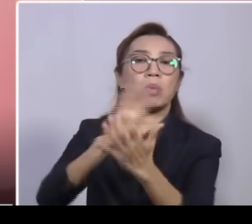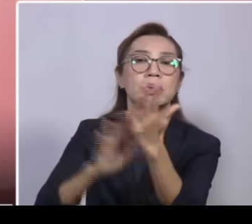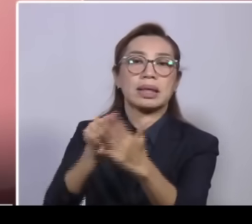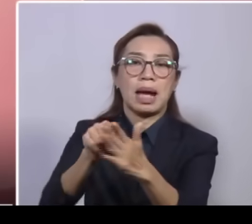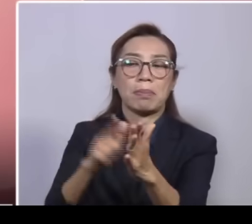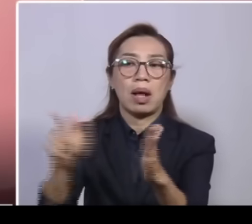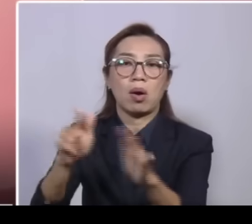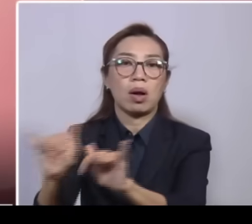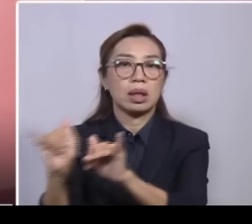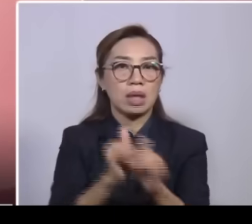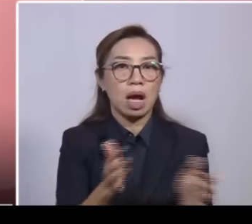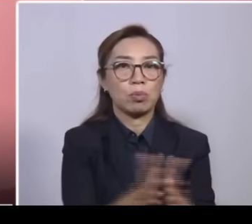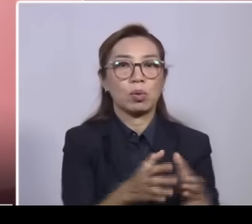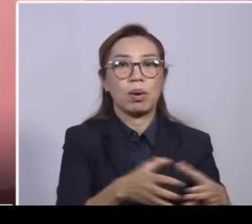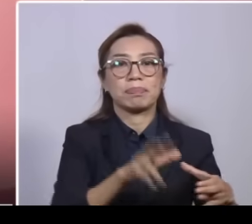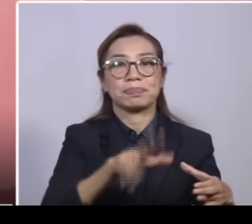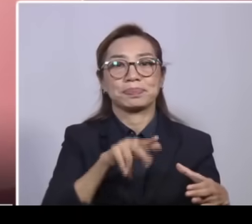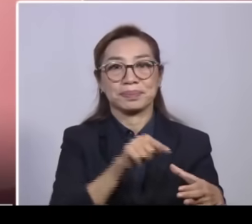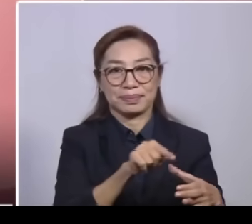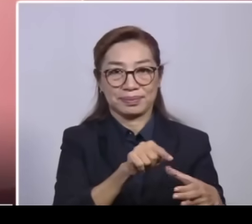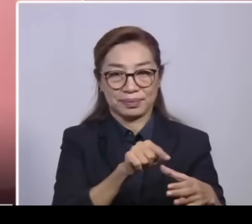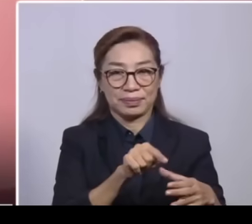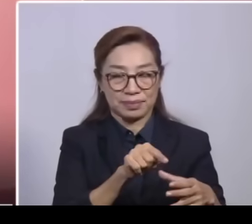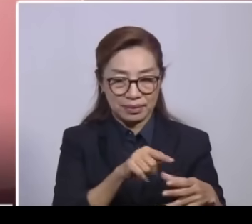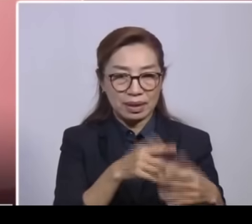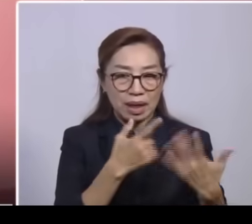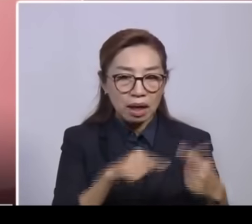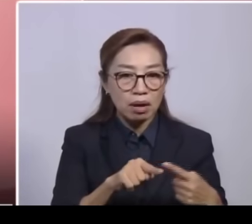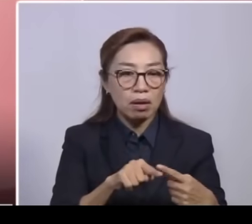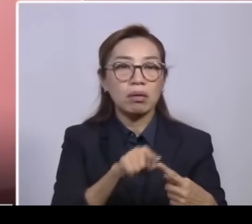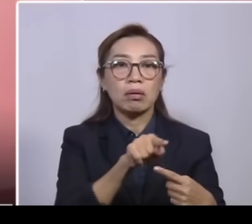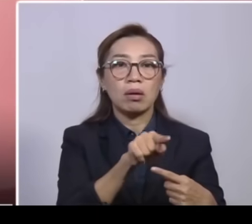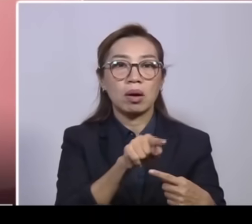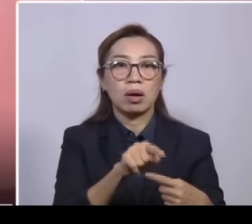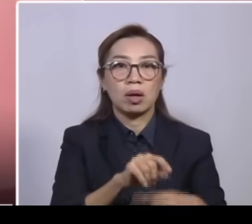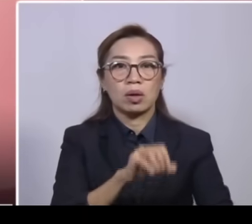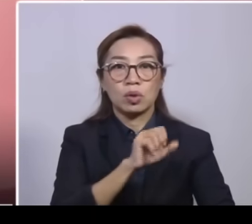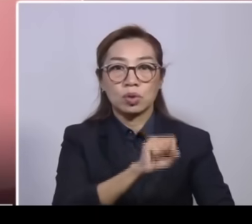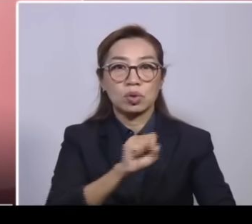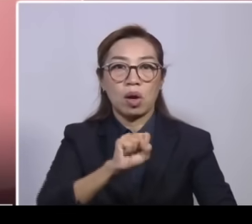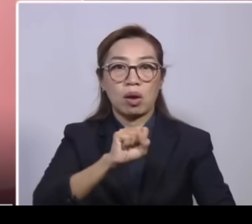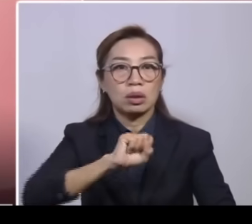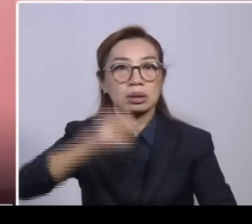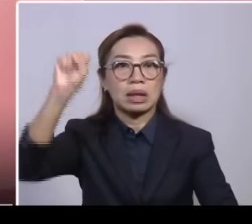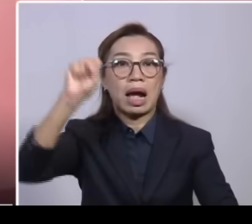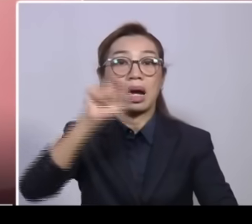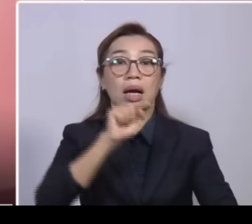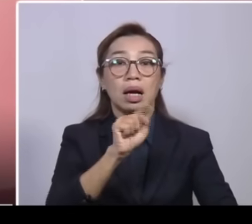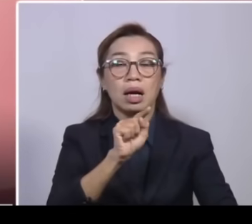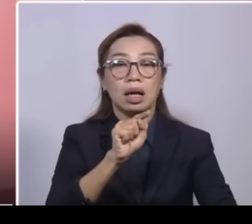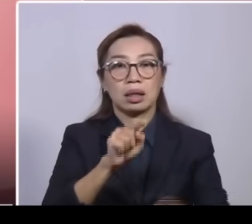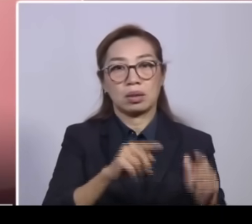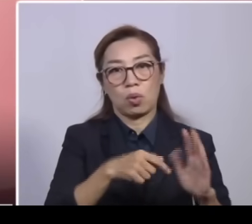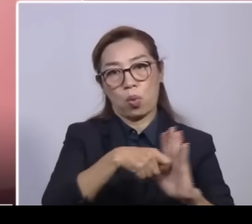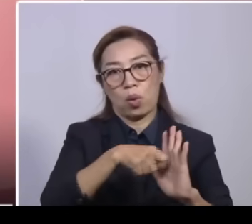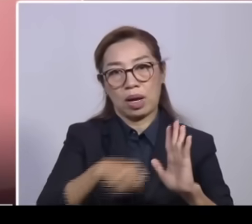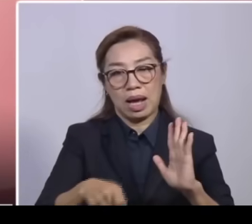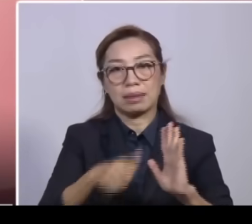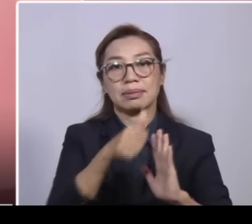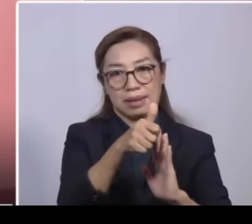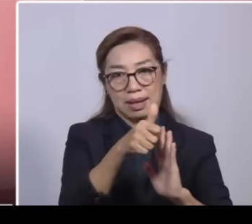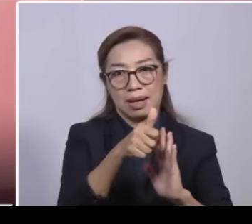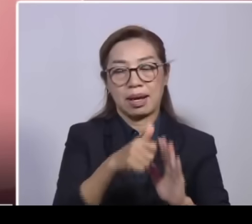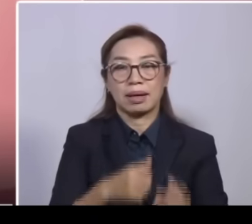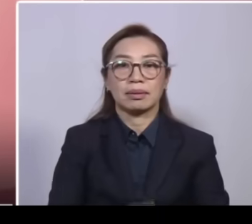ภูมิใจไทยแต่ว่าการเลือกตั้งครั้งนี้ย้ายมาอยู่กับทางเพื่อไทยและก็สามารถคว้าที่นั่งในพื้นที่ของจังหวัดนครราชสีมา